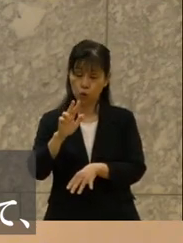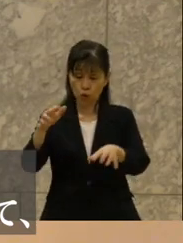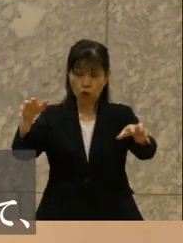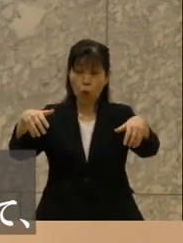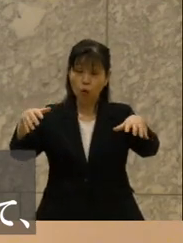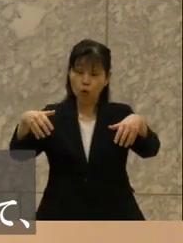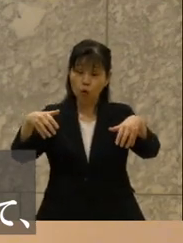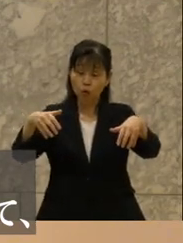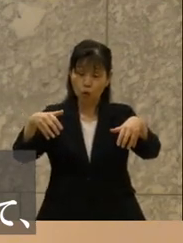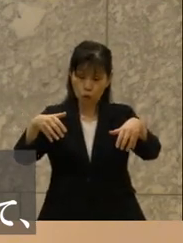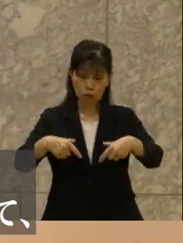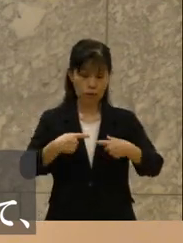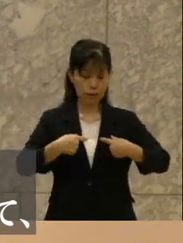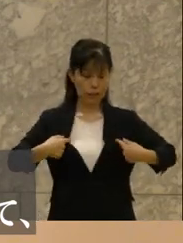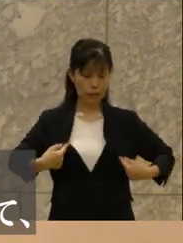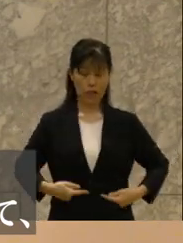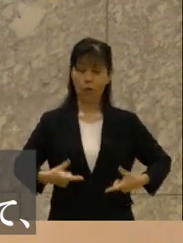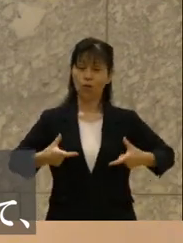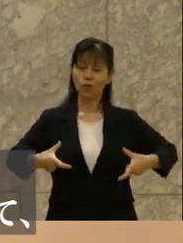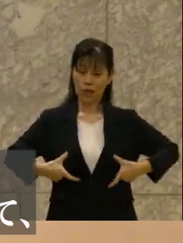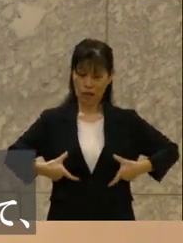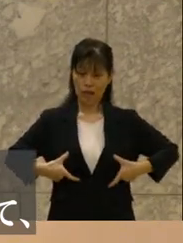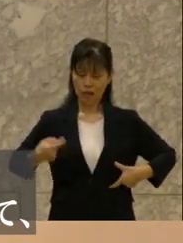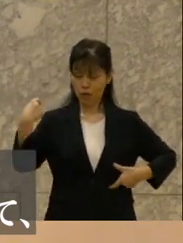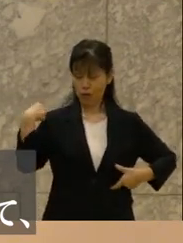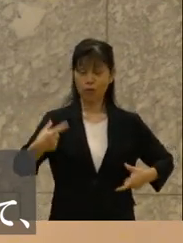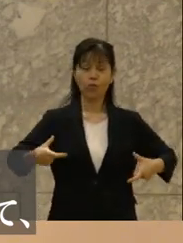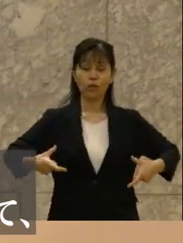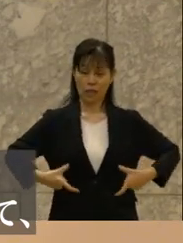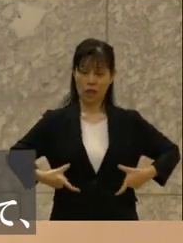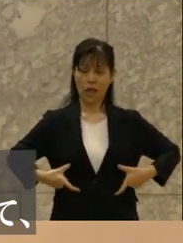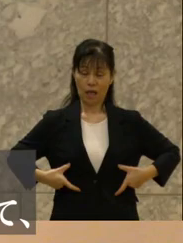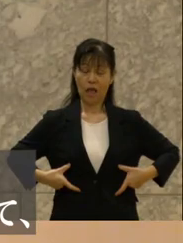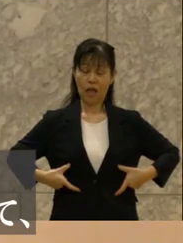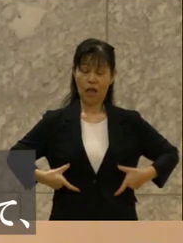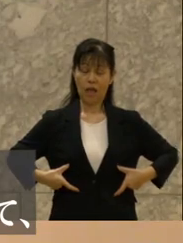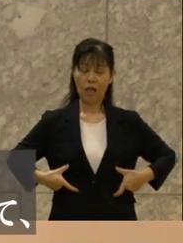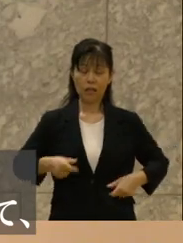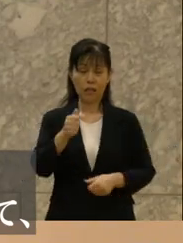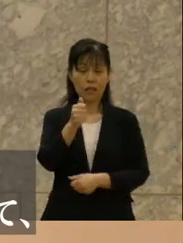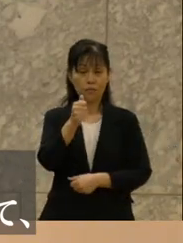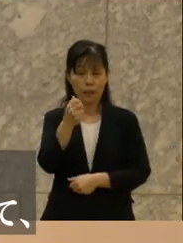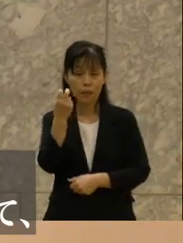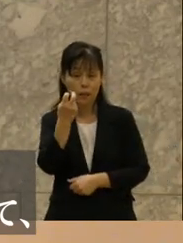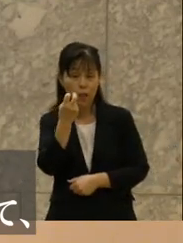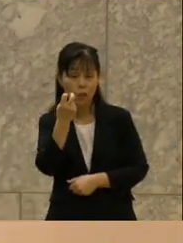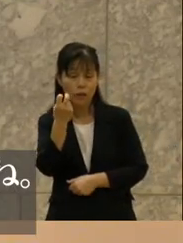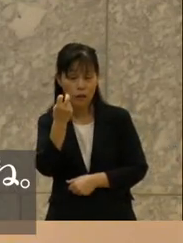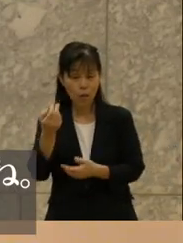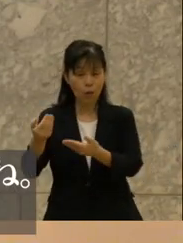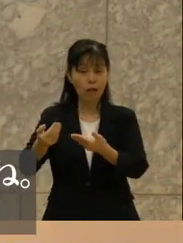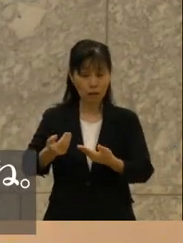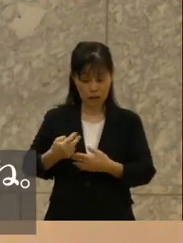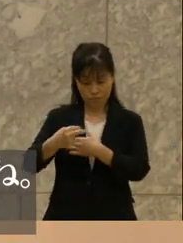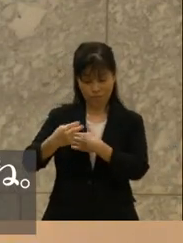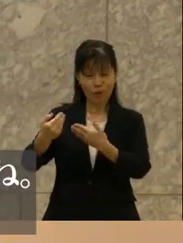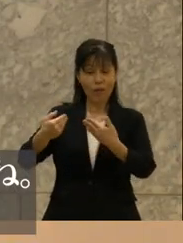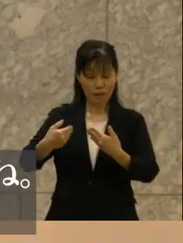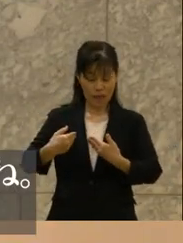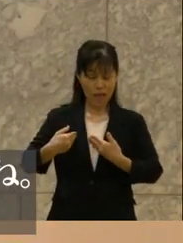と言いますか招集ですねゼッケンを前につけて後ろにもつけてこう審判の人に確認をしてもらってあとはじゃあ